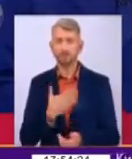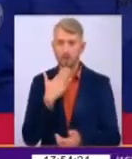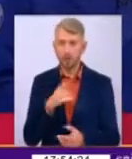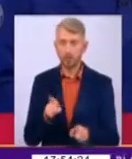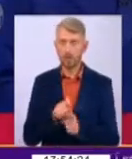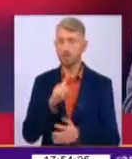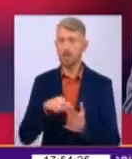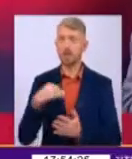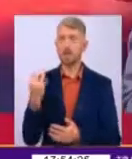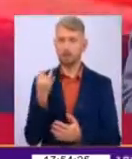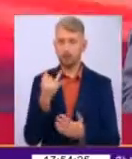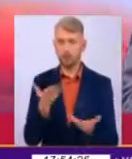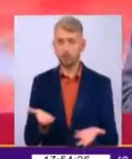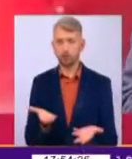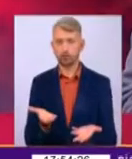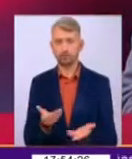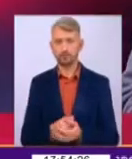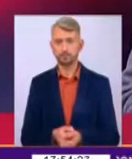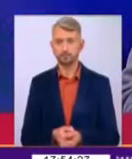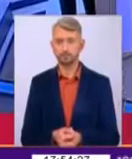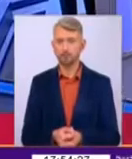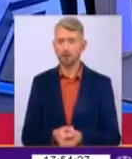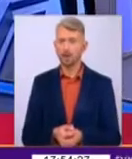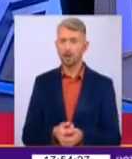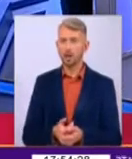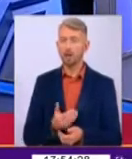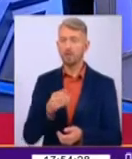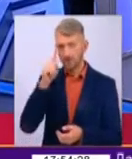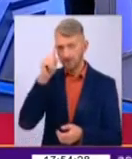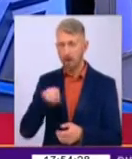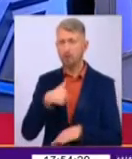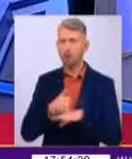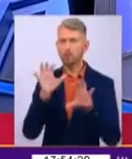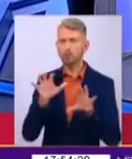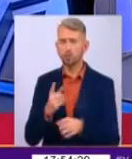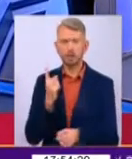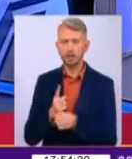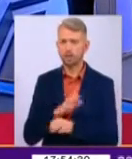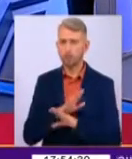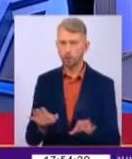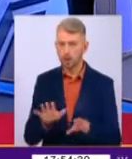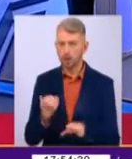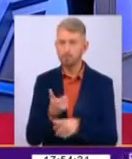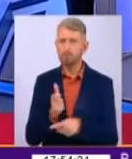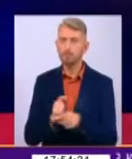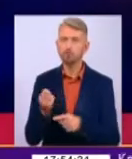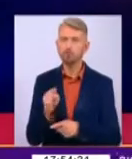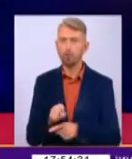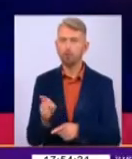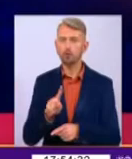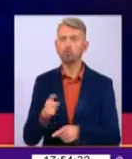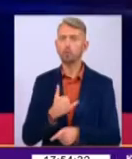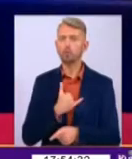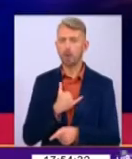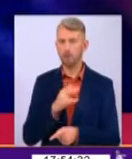питання цікаве, прошу. Ну, ви знаєте, Конституція не забороняє. І більш того, то що у нас,